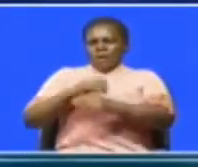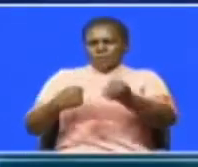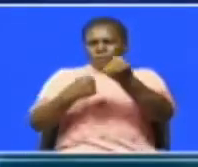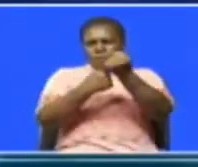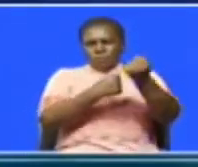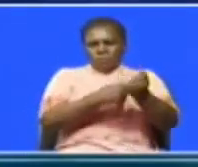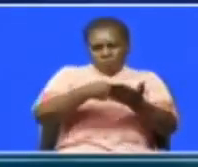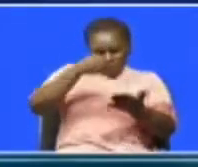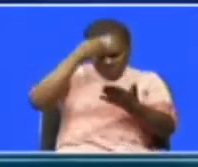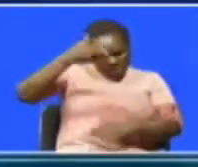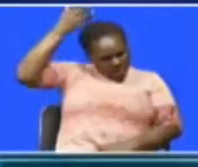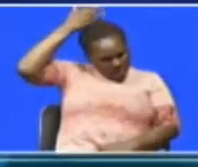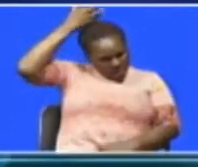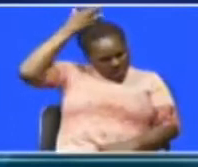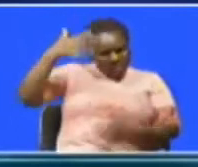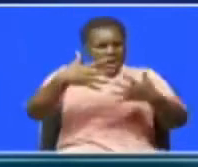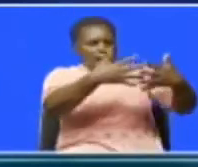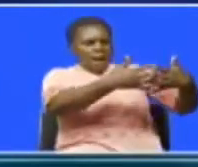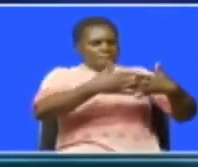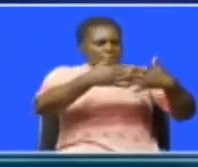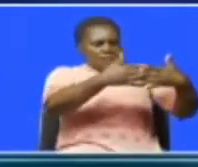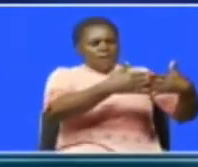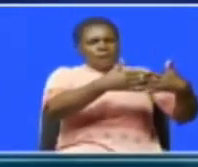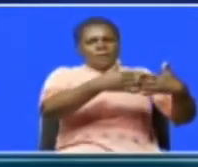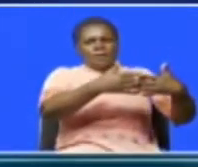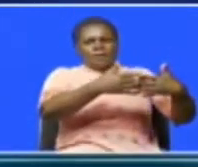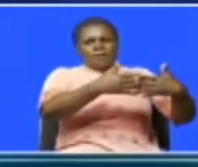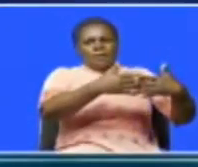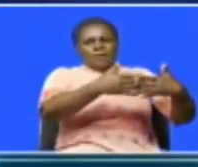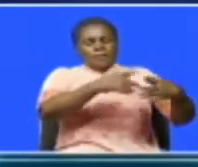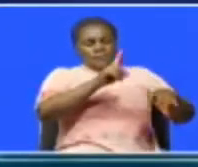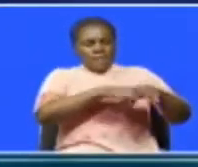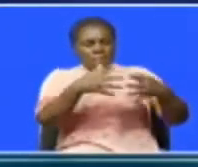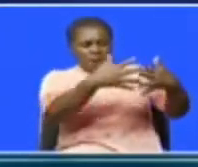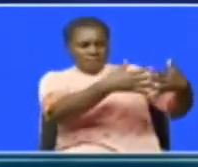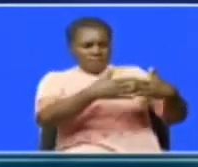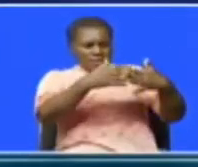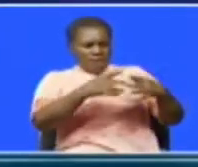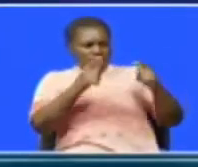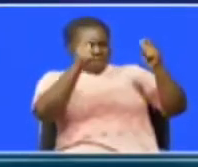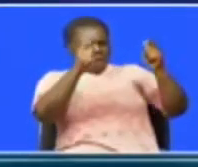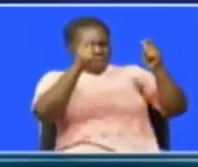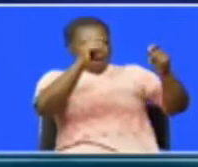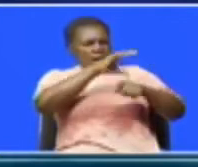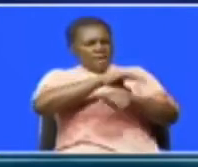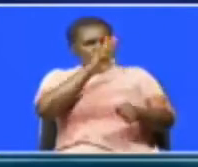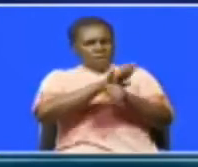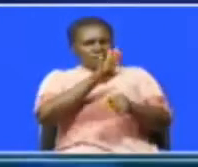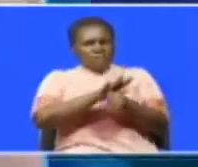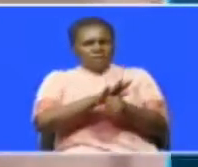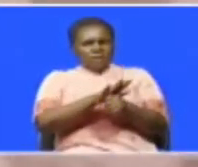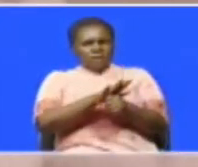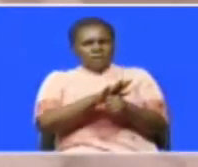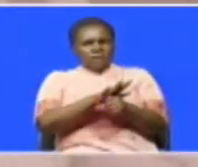kwenda kusoma uuguzi Marekani, chuo kikuu cha Mount Hood. Akiwa Marekani alishinda mataji kadhaa akizichezea Jacksonville